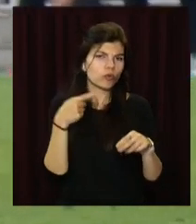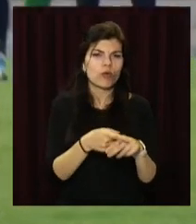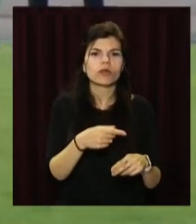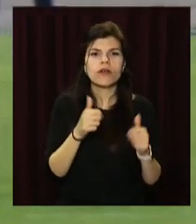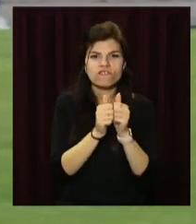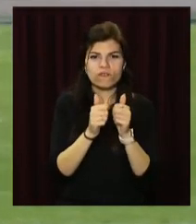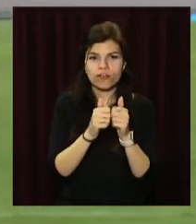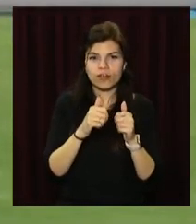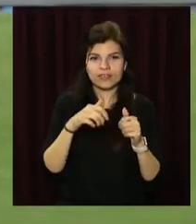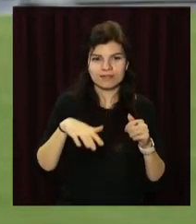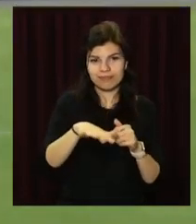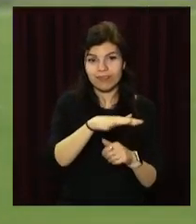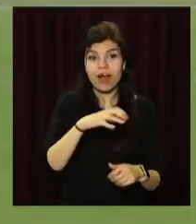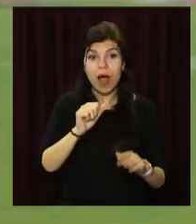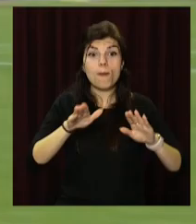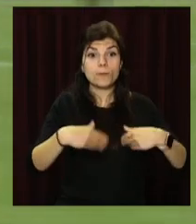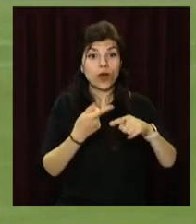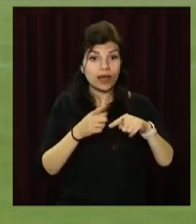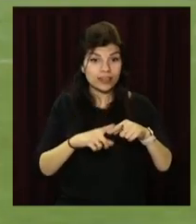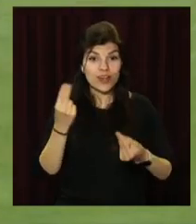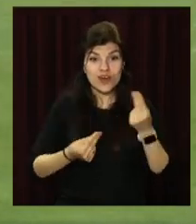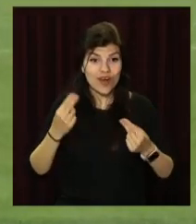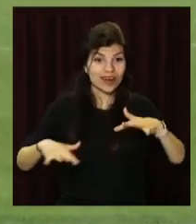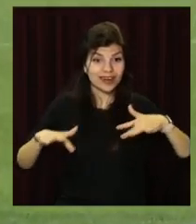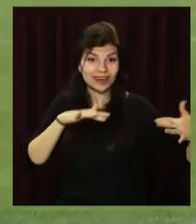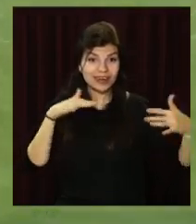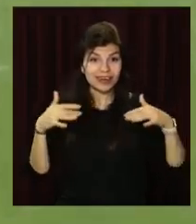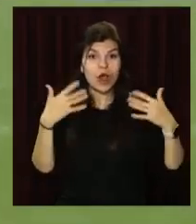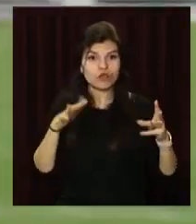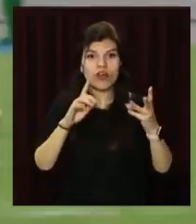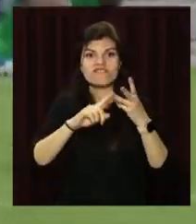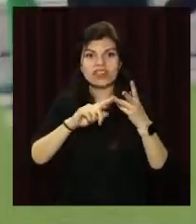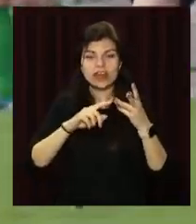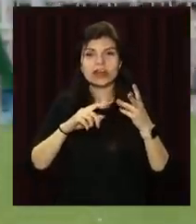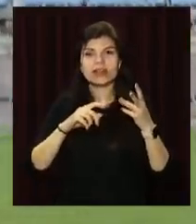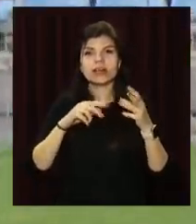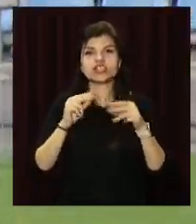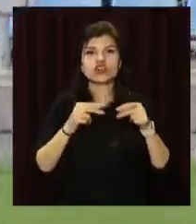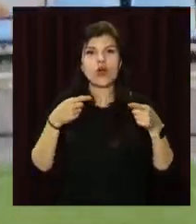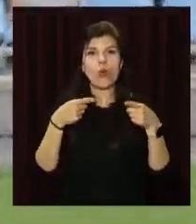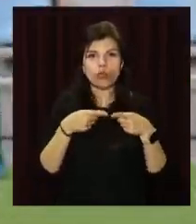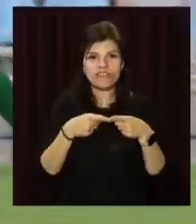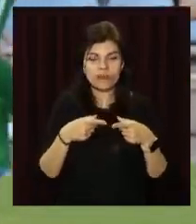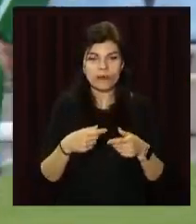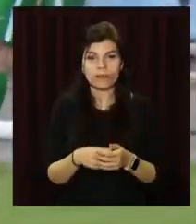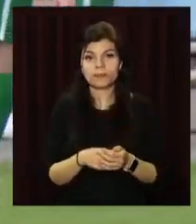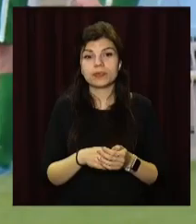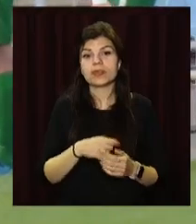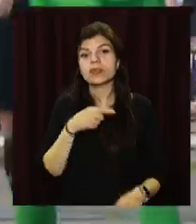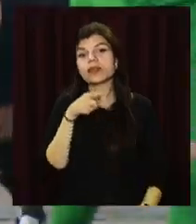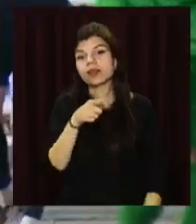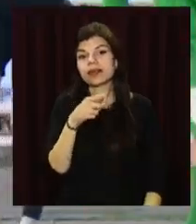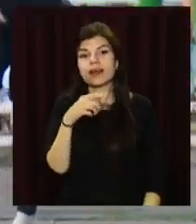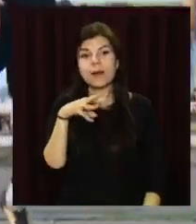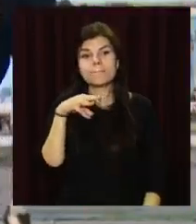поблизу воріт господарів. А ось після цього розіграшу Котового м'яч вже втретє опинився у воротах ВПК «Агро». Автор голу – герой